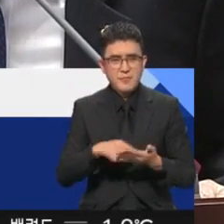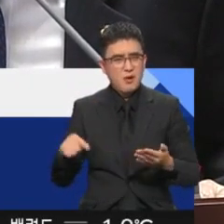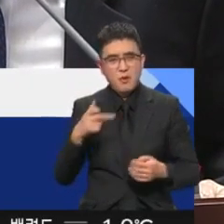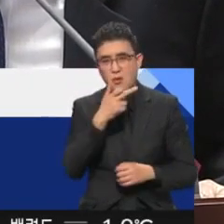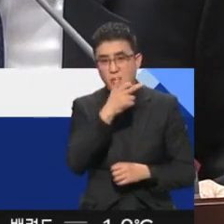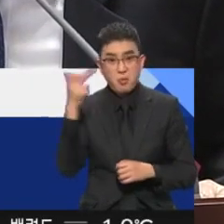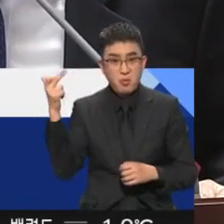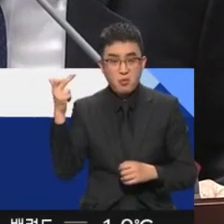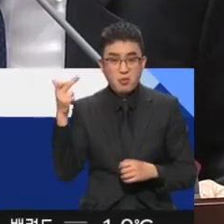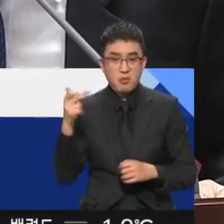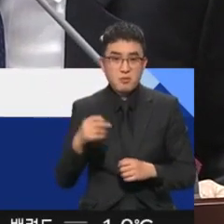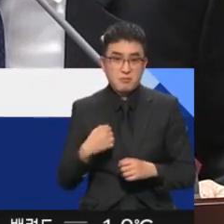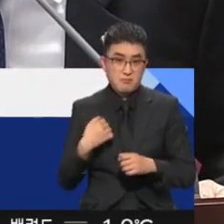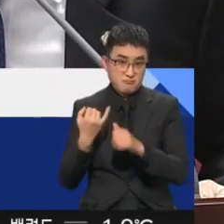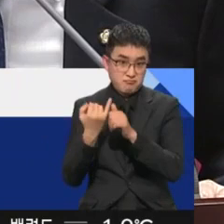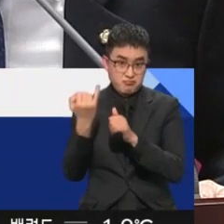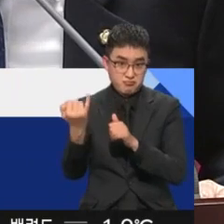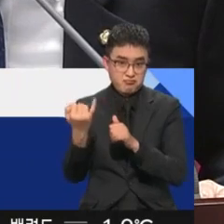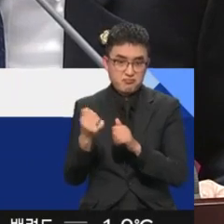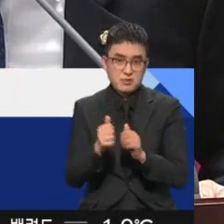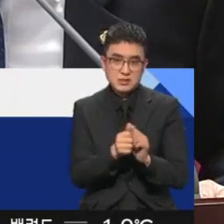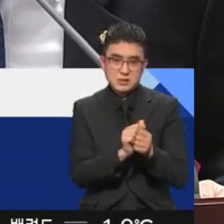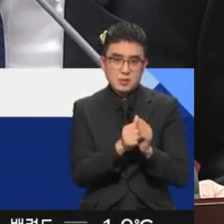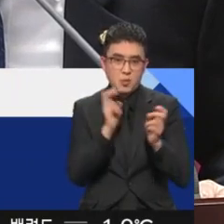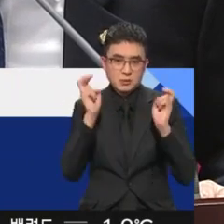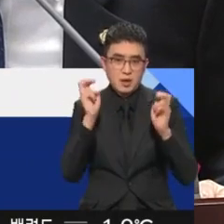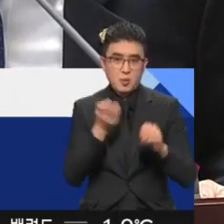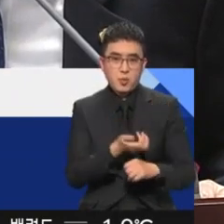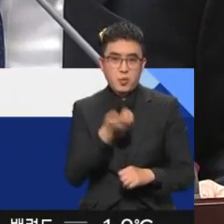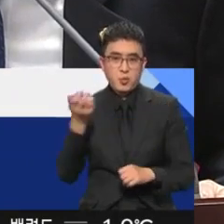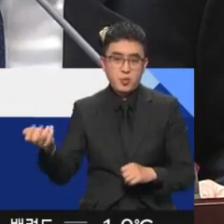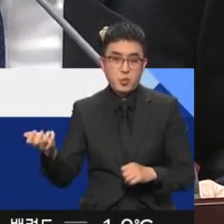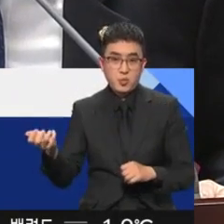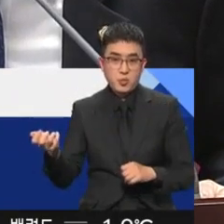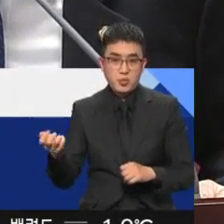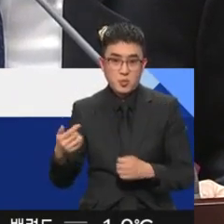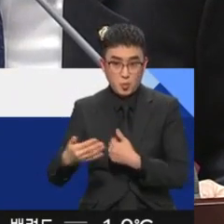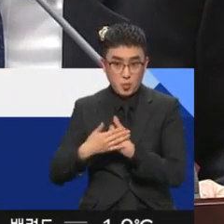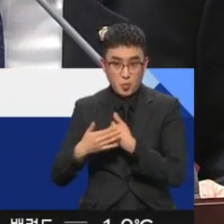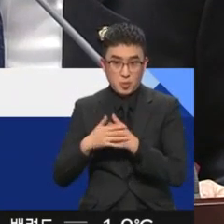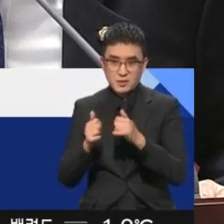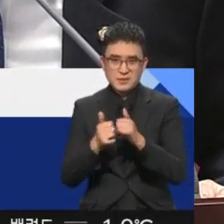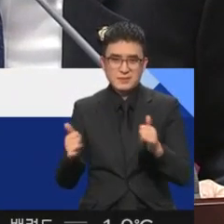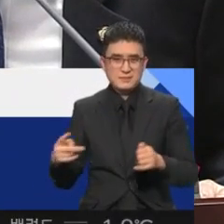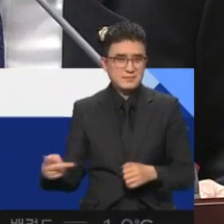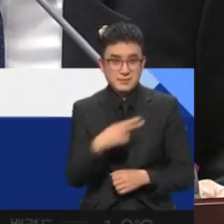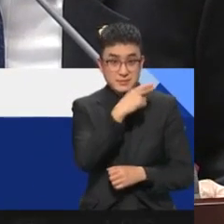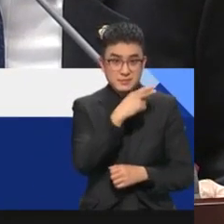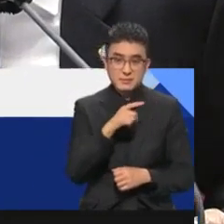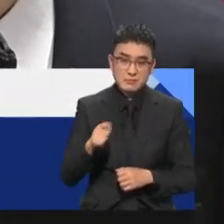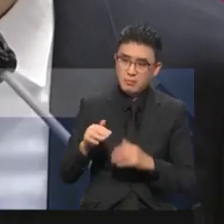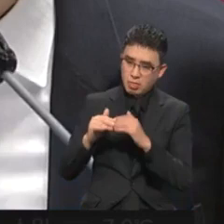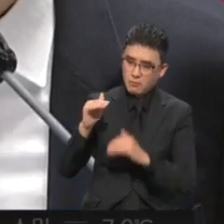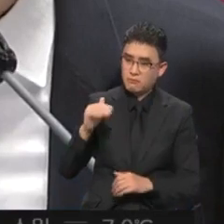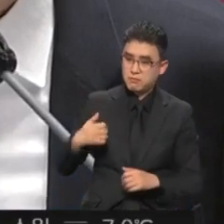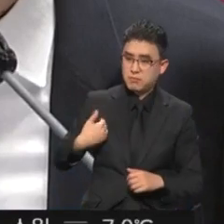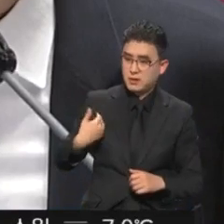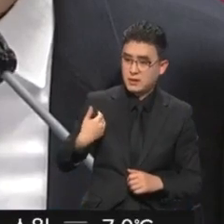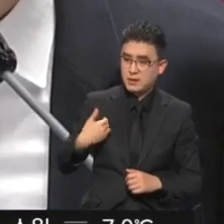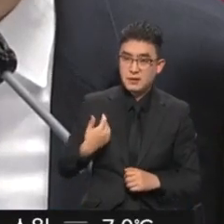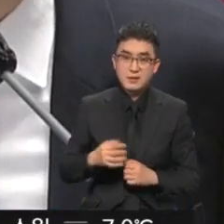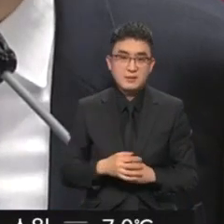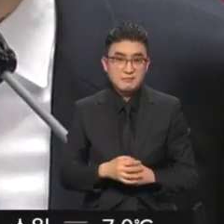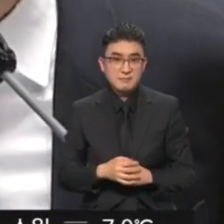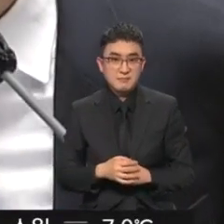옮기고 선수 이 씨와 절연했다. 이거 허위사실 유포 아닙니까? 저는 이 사안의 내용에 대해서 정확하게 알지 못합니다. 불리한 건